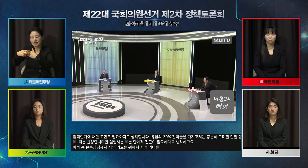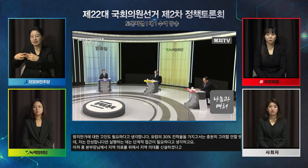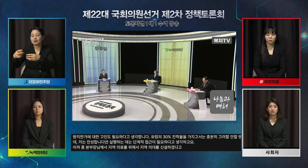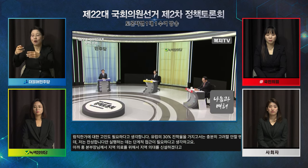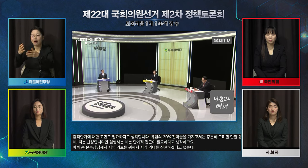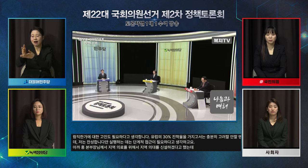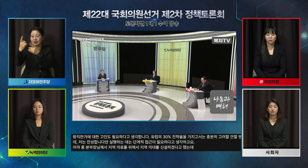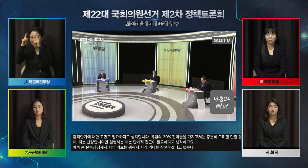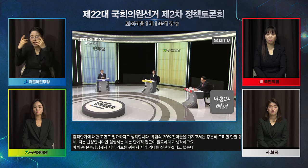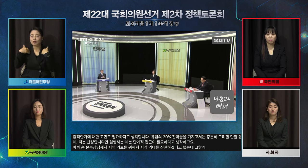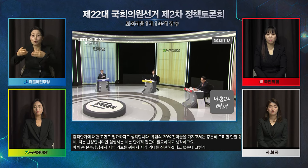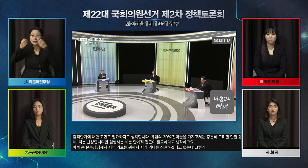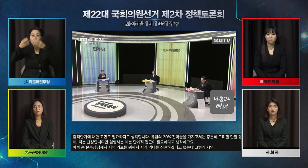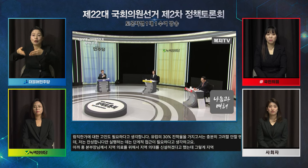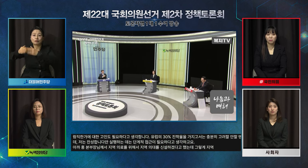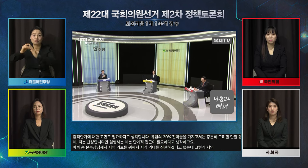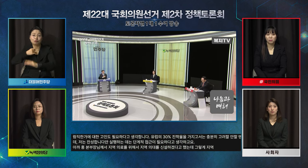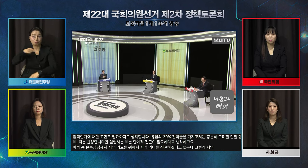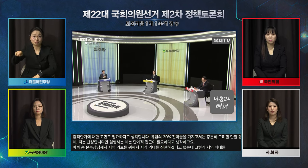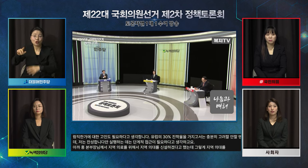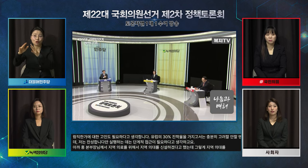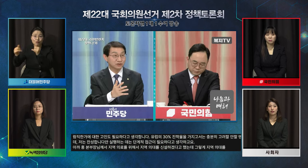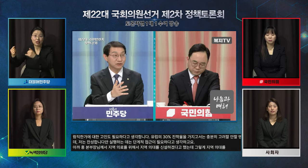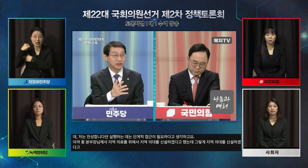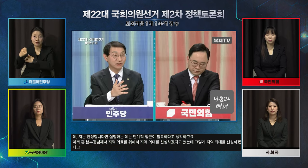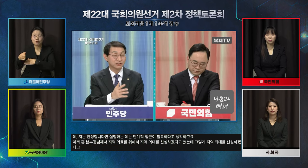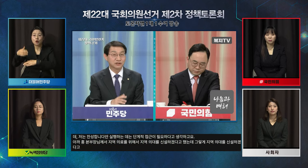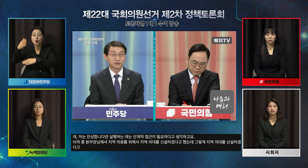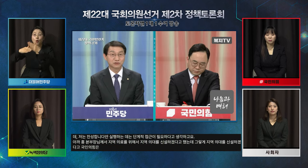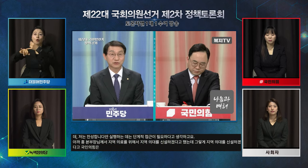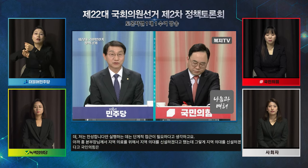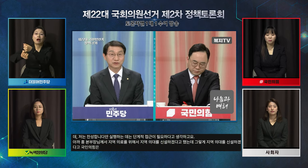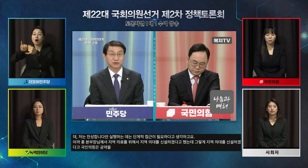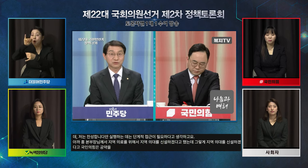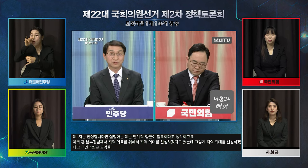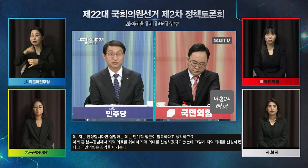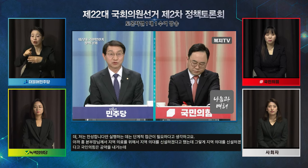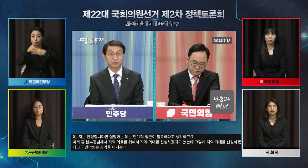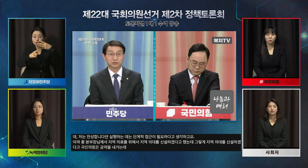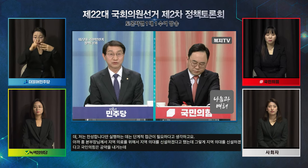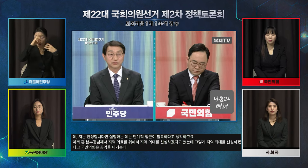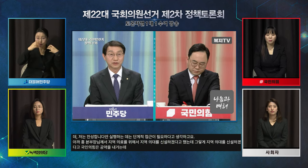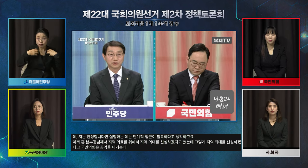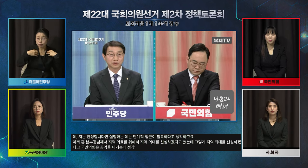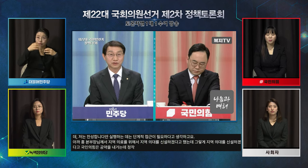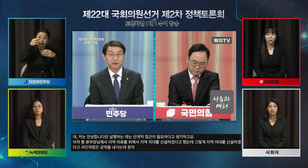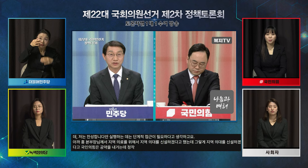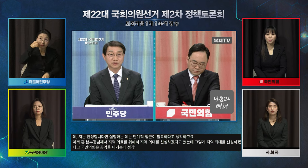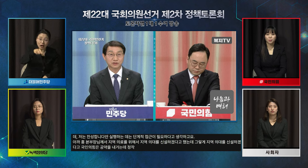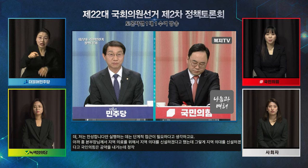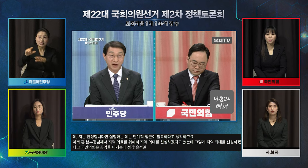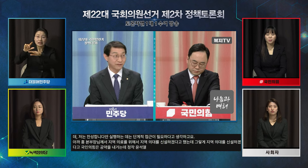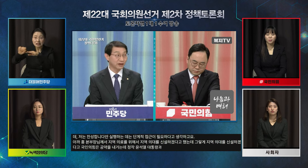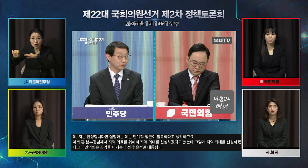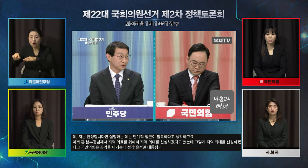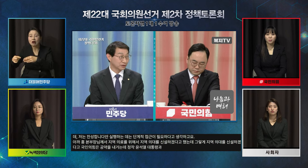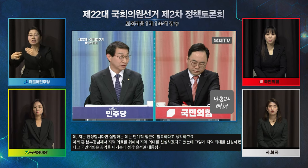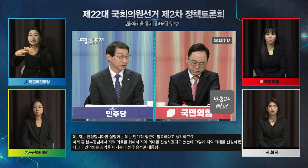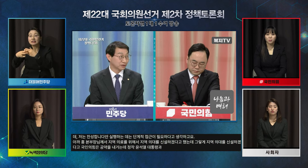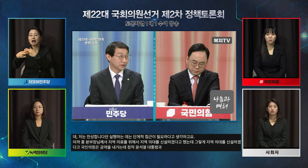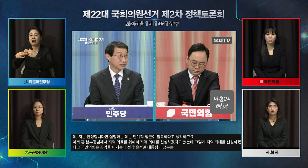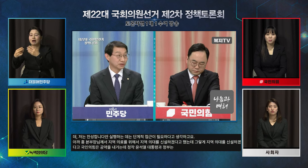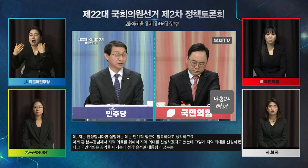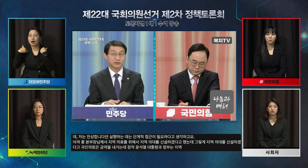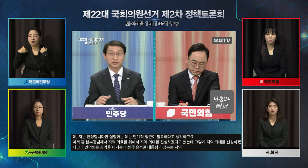신설하겠다고 국민의힘은 공약을 내거는데 정작 윤석열 대통령과 정부는 지역 의대 신설을 반대하고